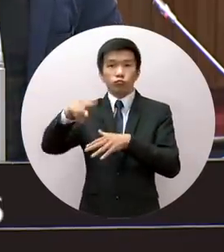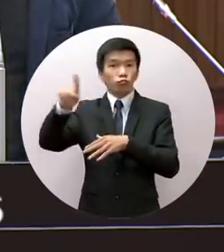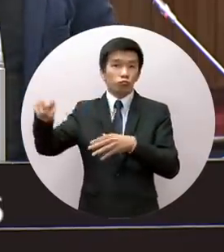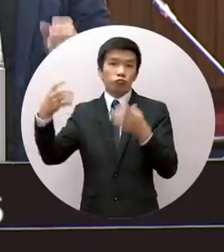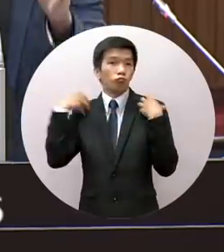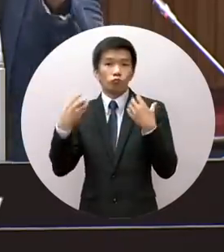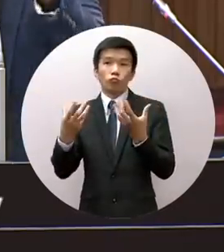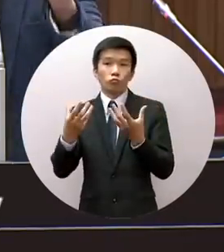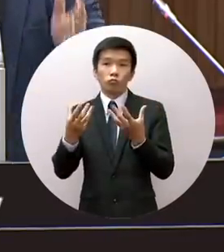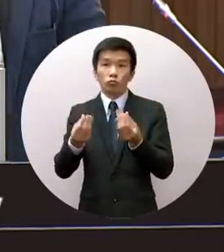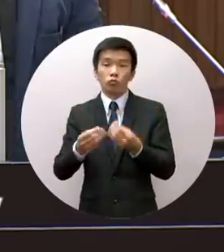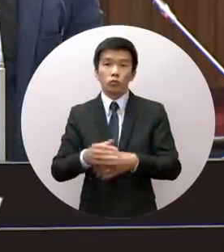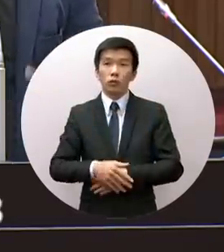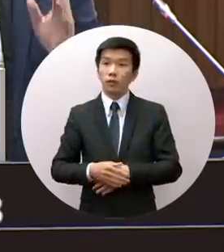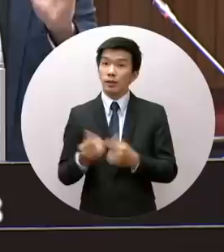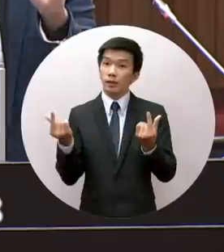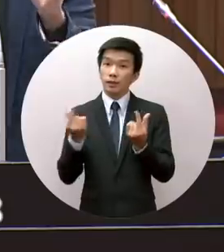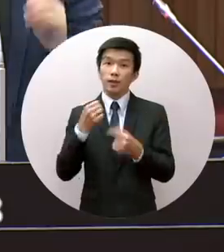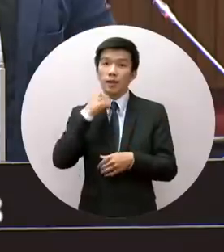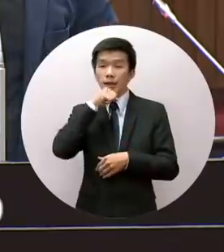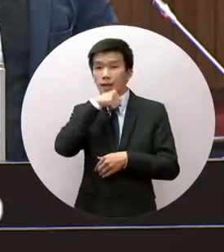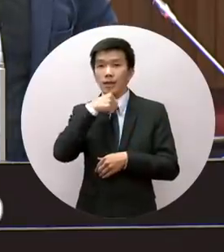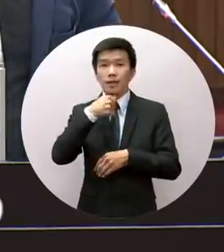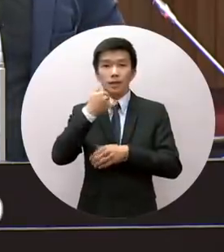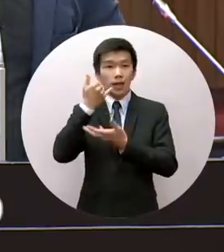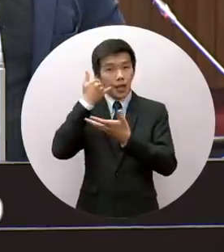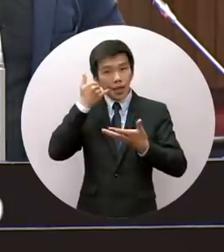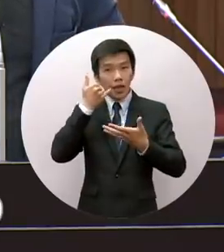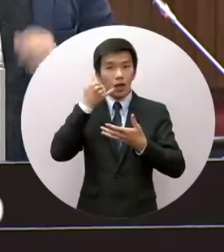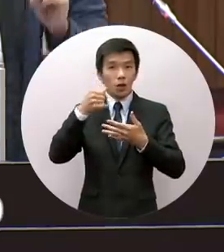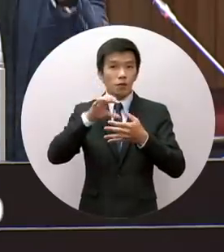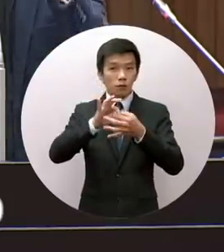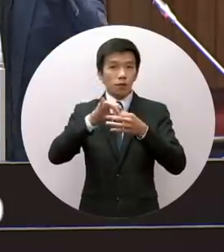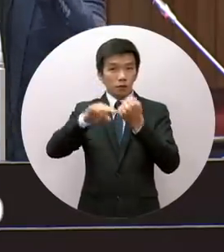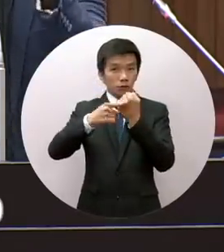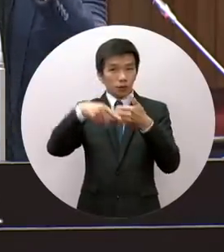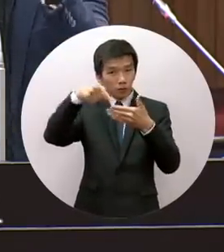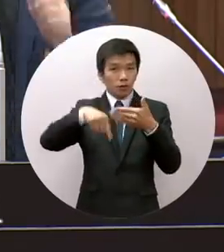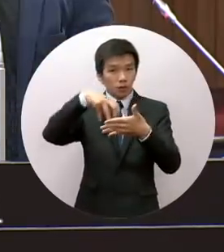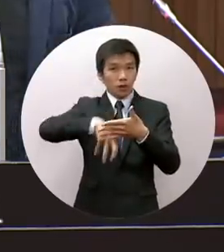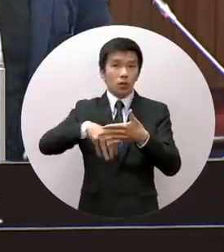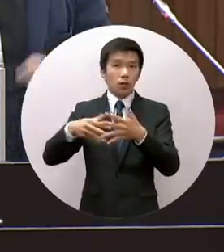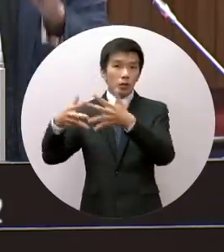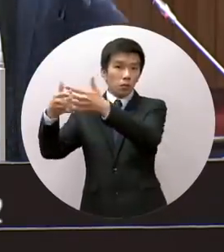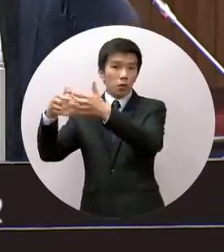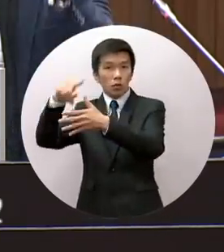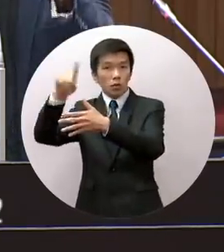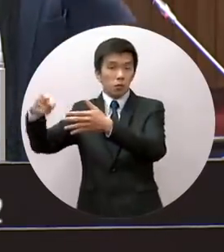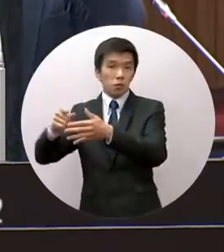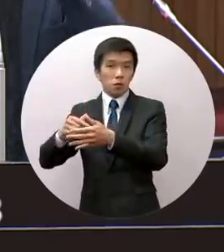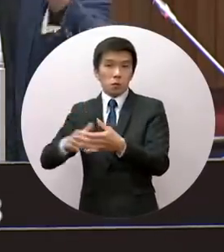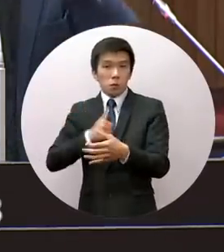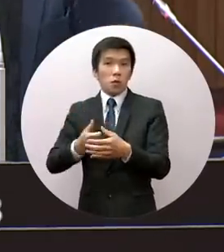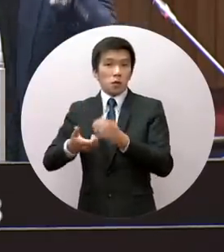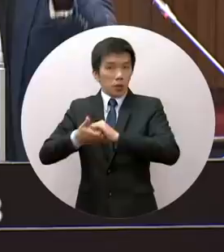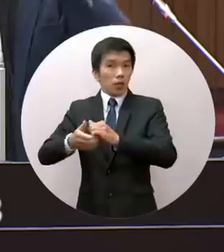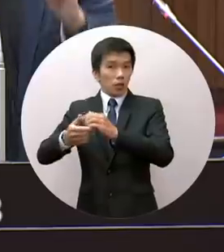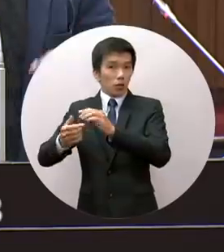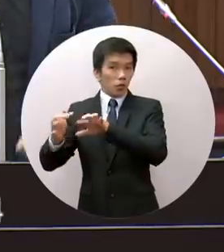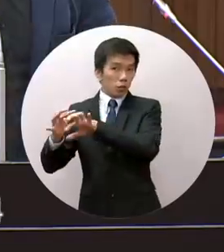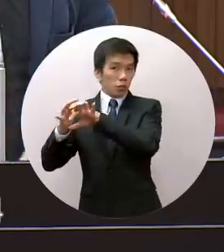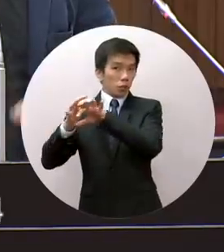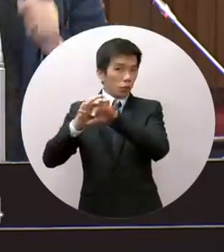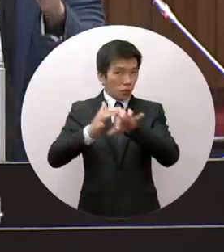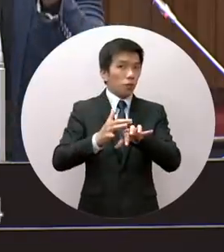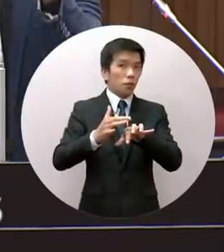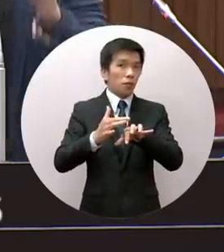规定说美国没有义务出兵哦。所以这是我要问的问题是说，这样蔡总统大胆